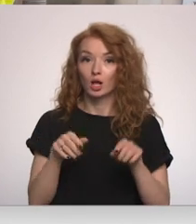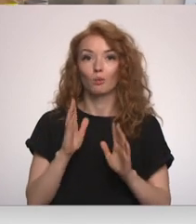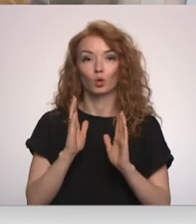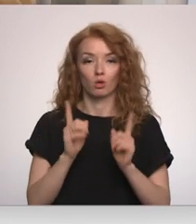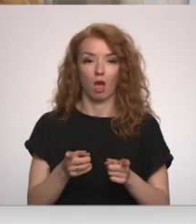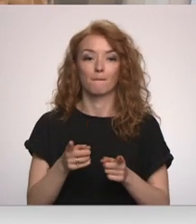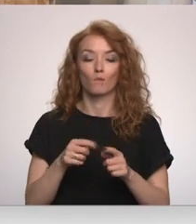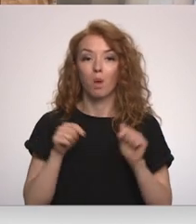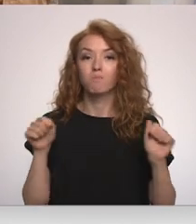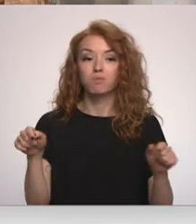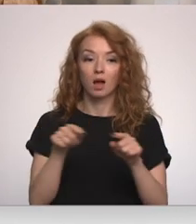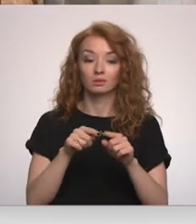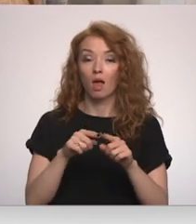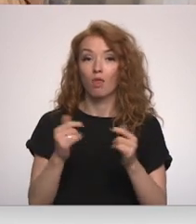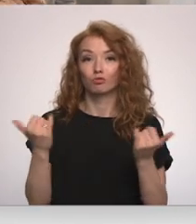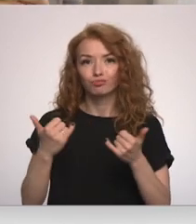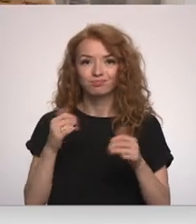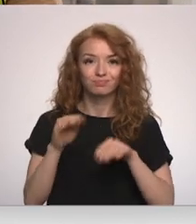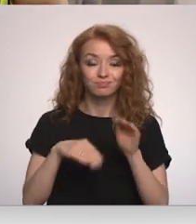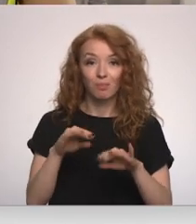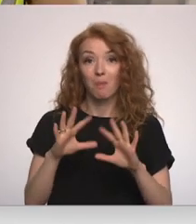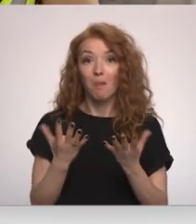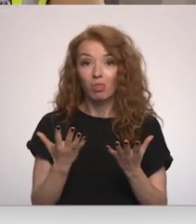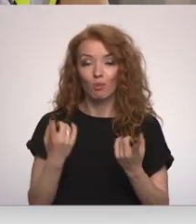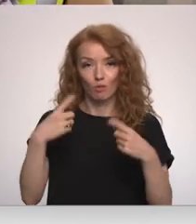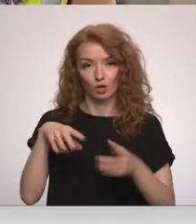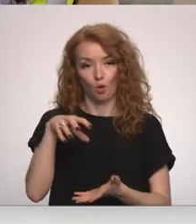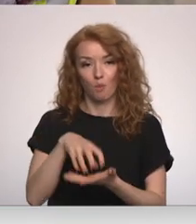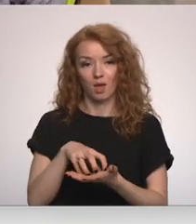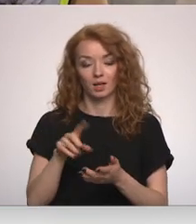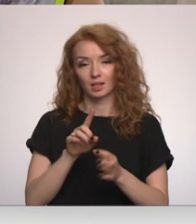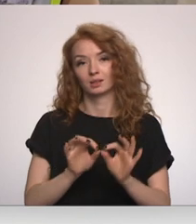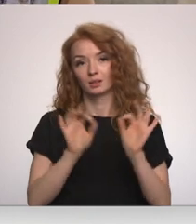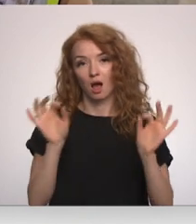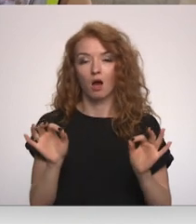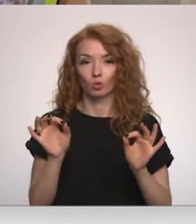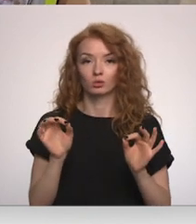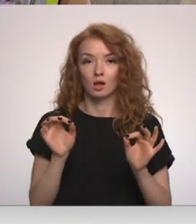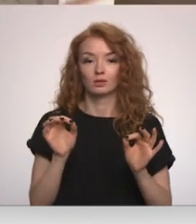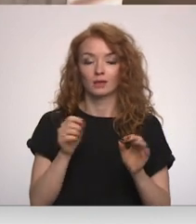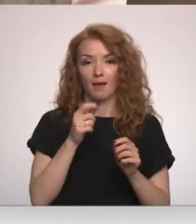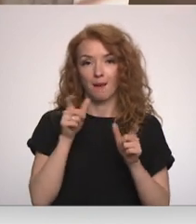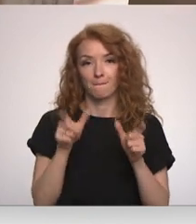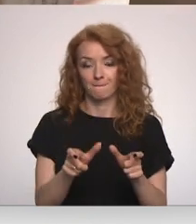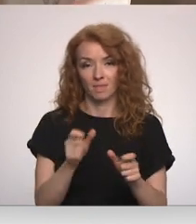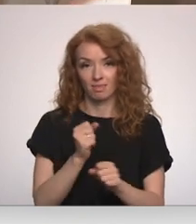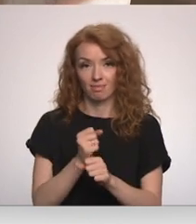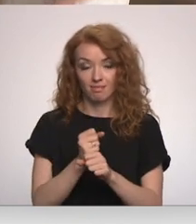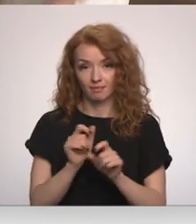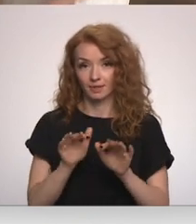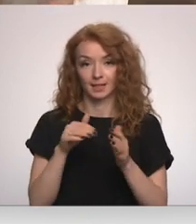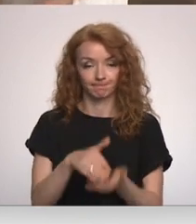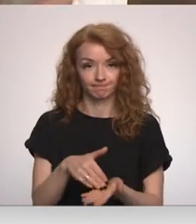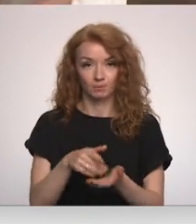jānotiek baseina izbūvē, taču tā vietā objektā sākušies konservācijas darbi. Būvnieks skaidro, ka